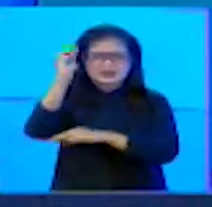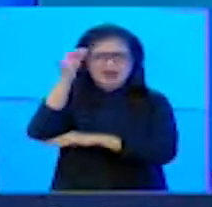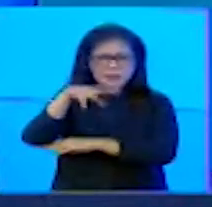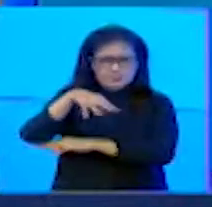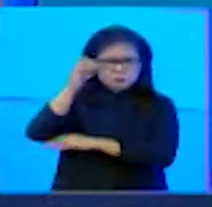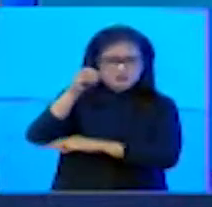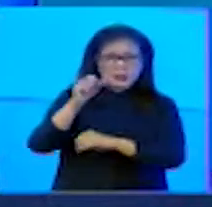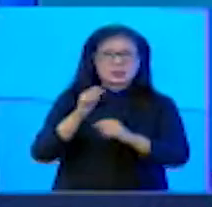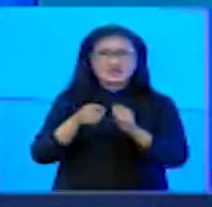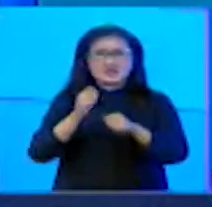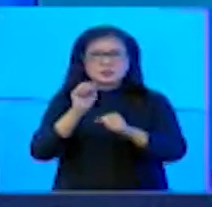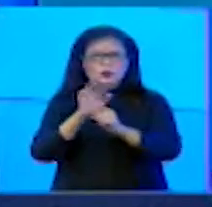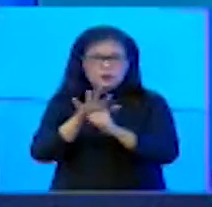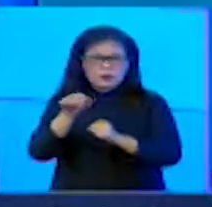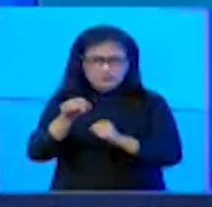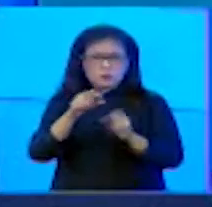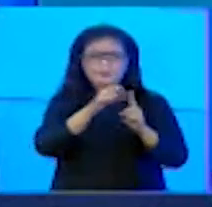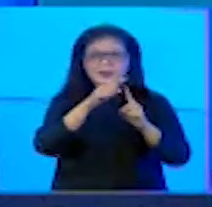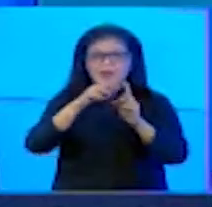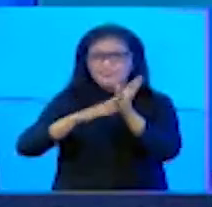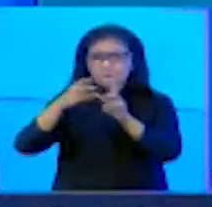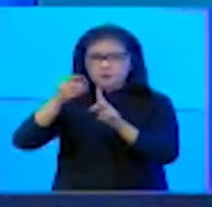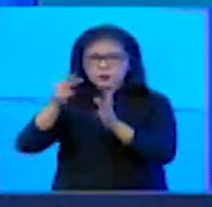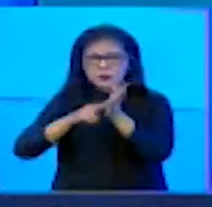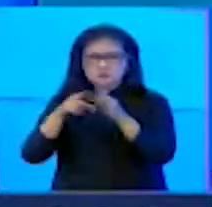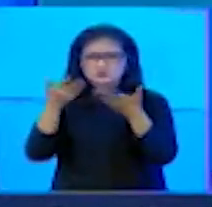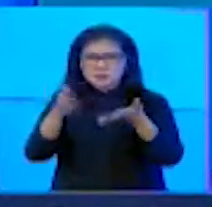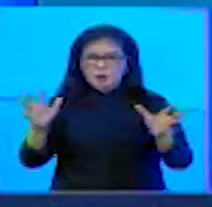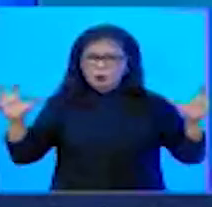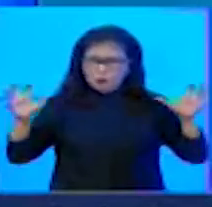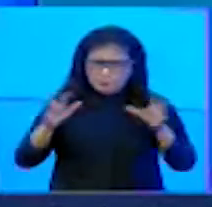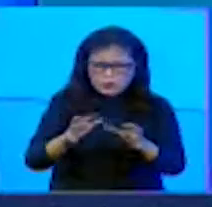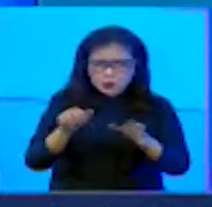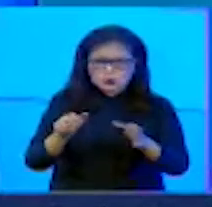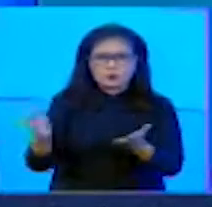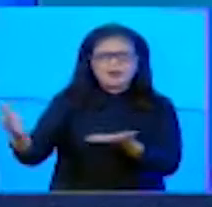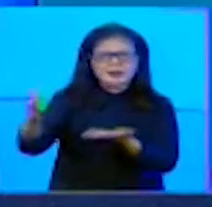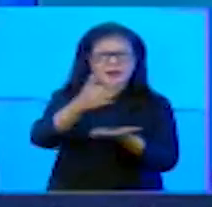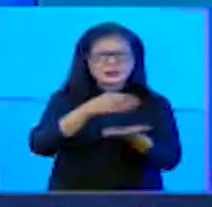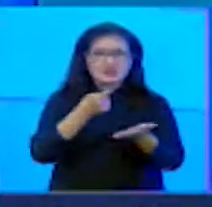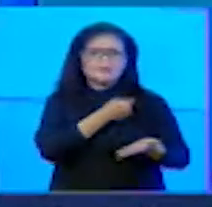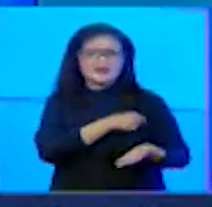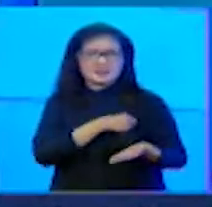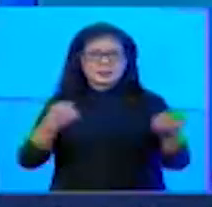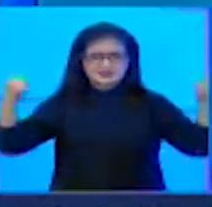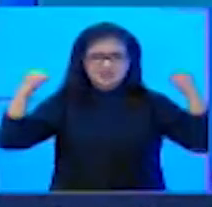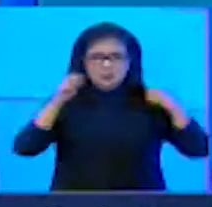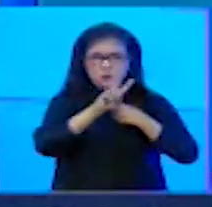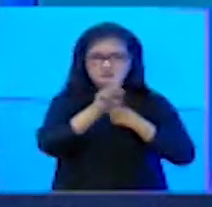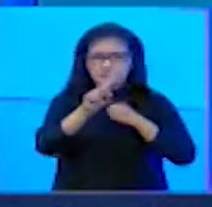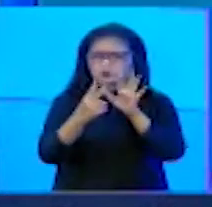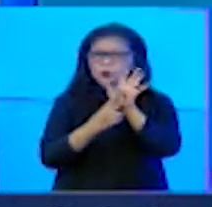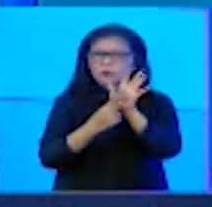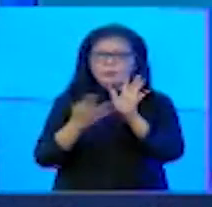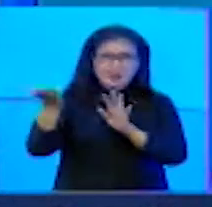sebaran COVID-19 di Petamburan. Pasca kerumunan, data Kemenkes hingga 21 November lalu, 80 massa kerumunan Rizik